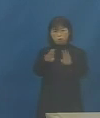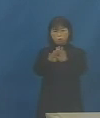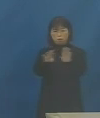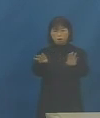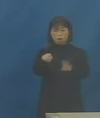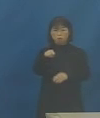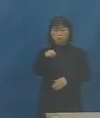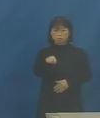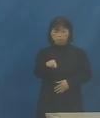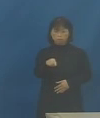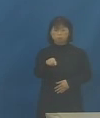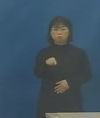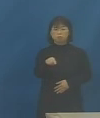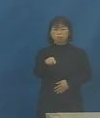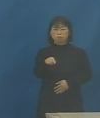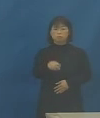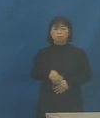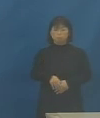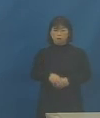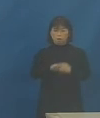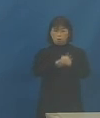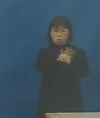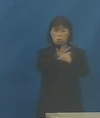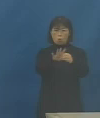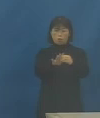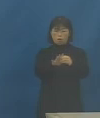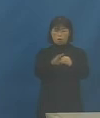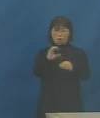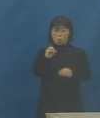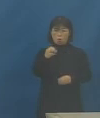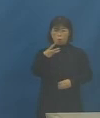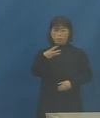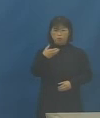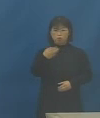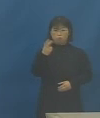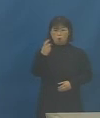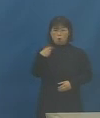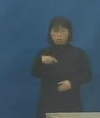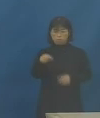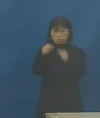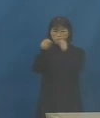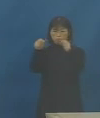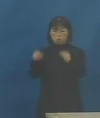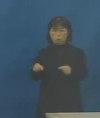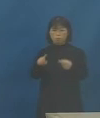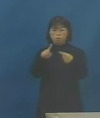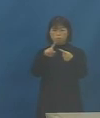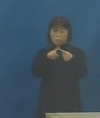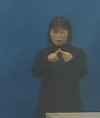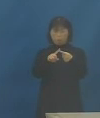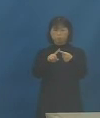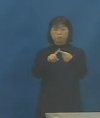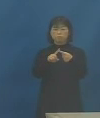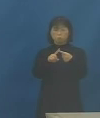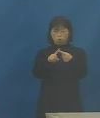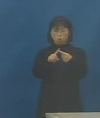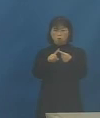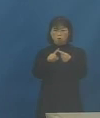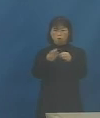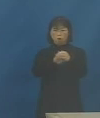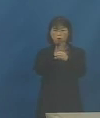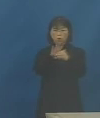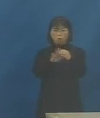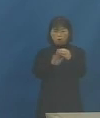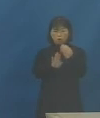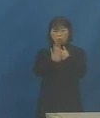ええ一つにはこの頃な omicron カーブの問題やポストコろなぁをにらんだ経済社会